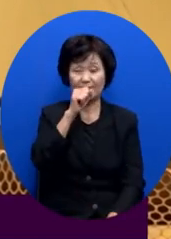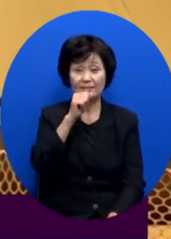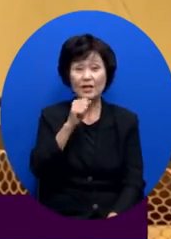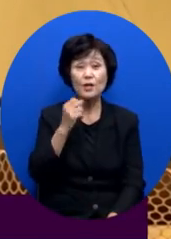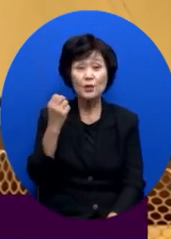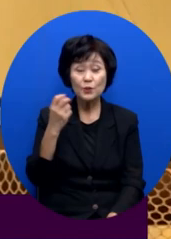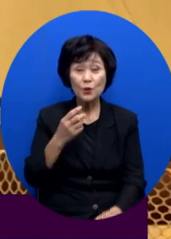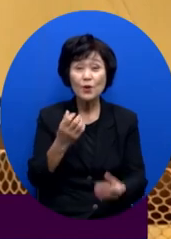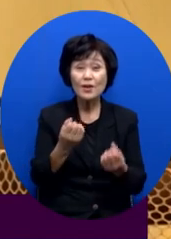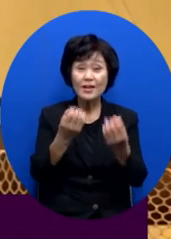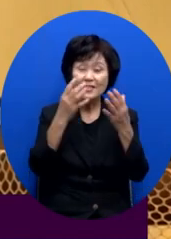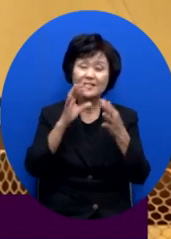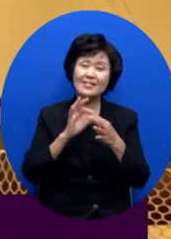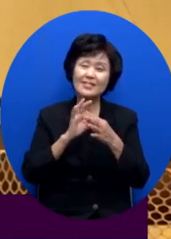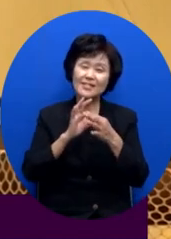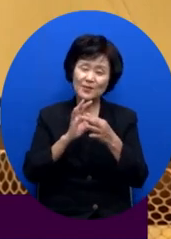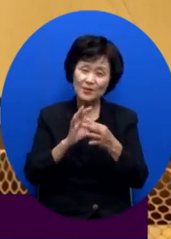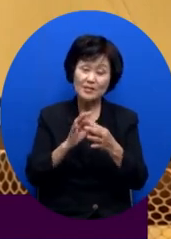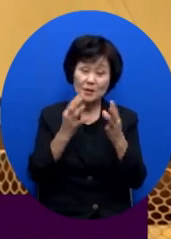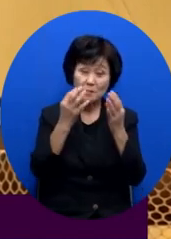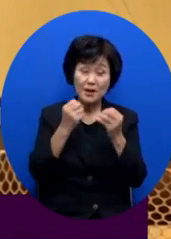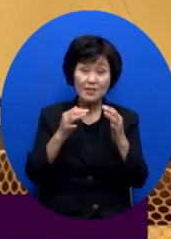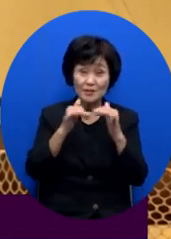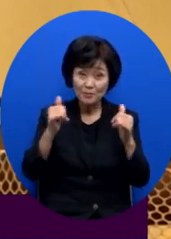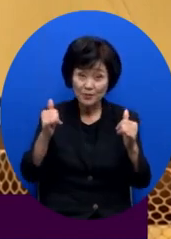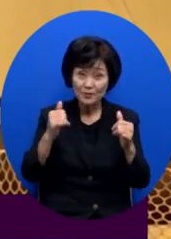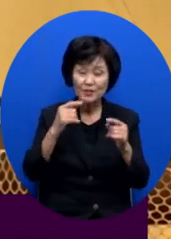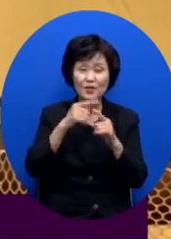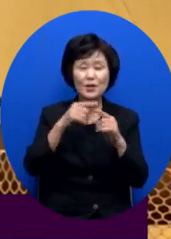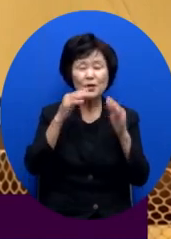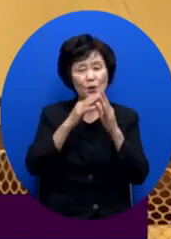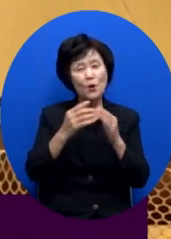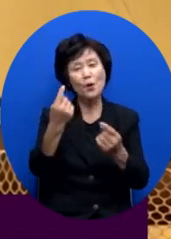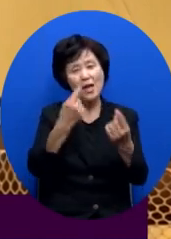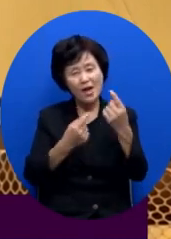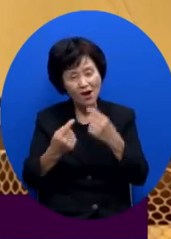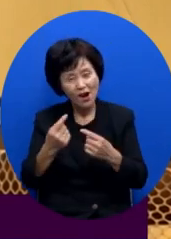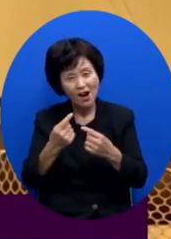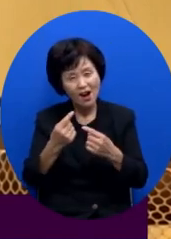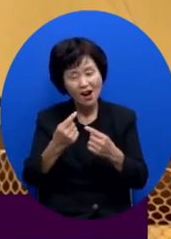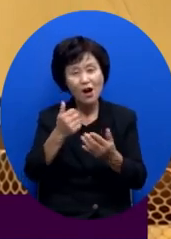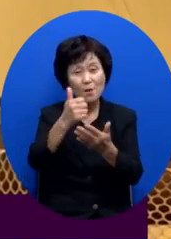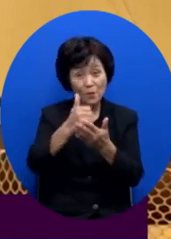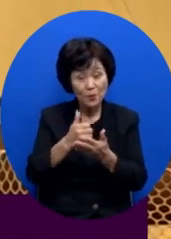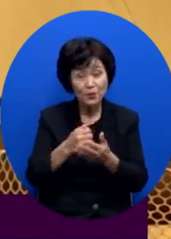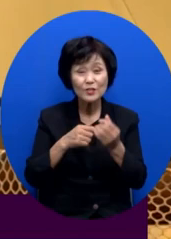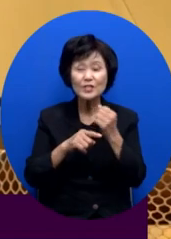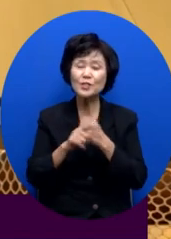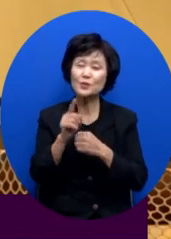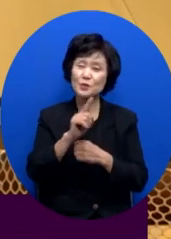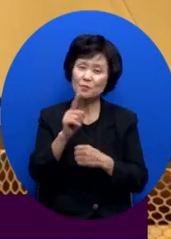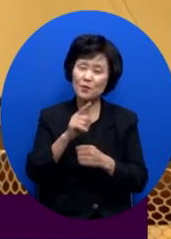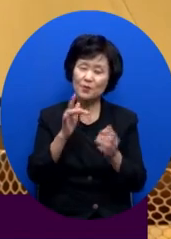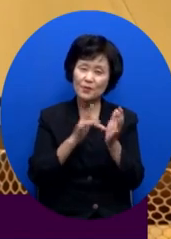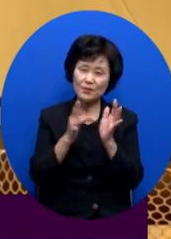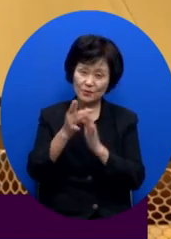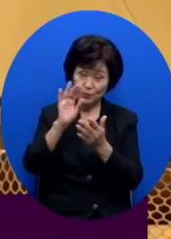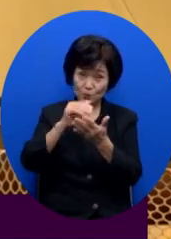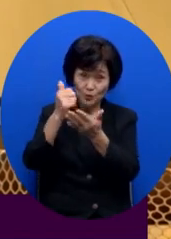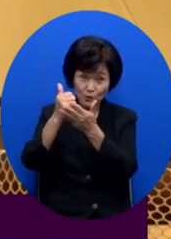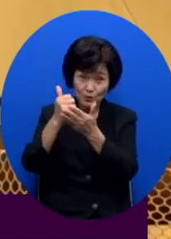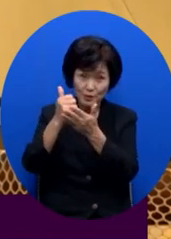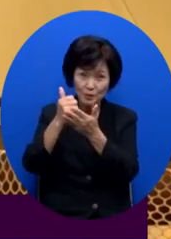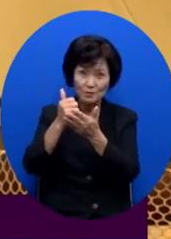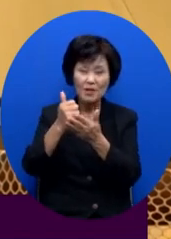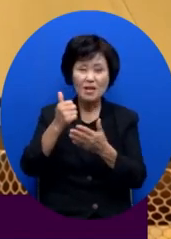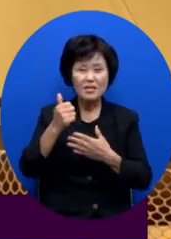이런 행사를 통해서 지역주민들이 오시고자 저희가 초청하고 모시고자 하는 이유는 예수 그리스도께서 나의 영혼